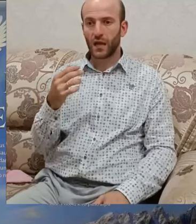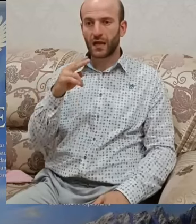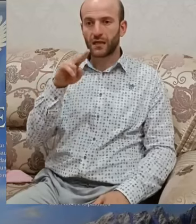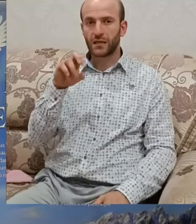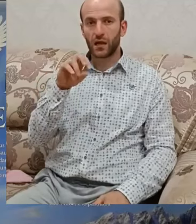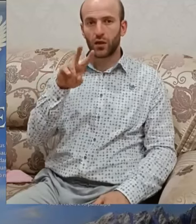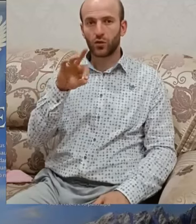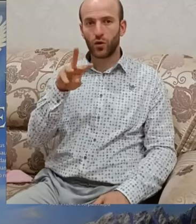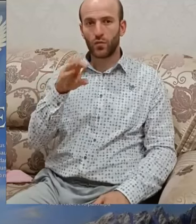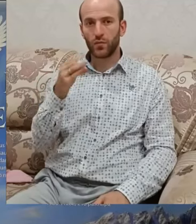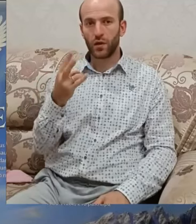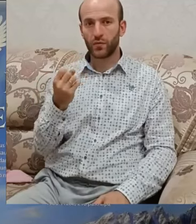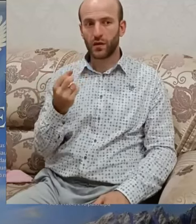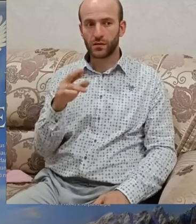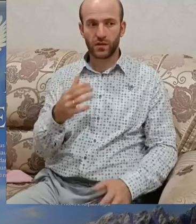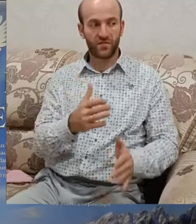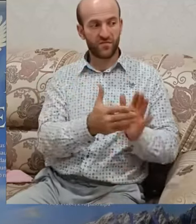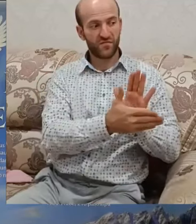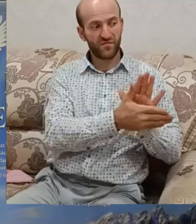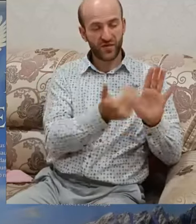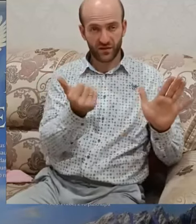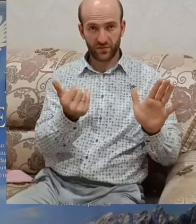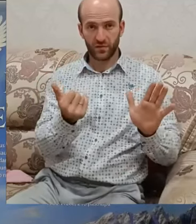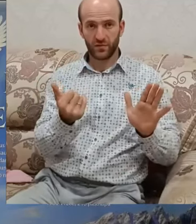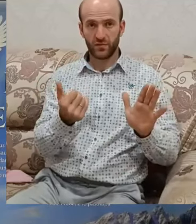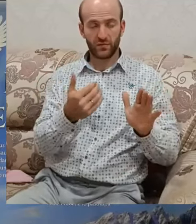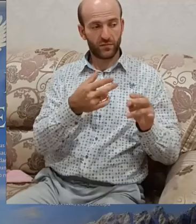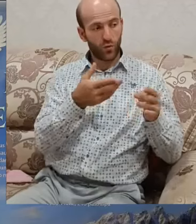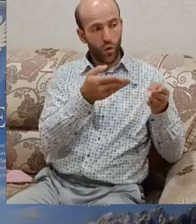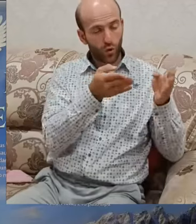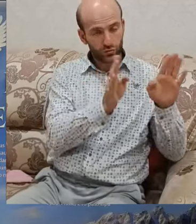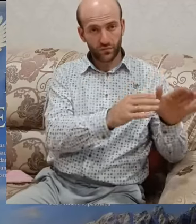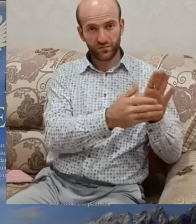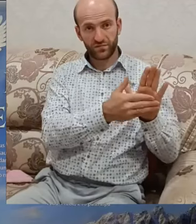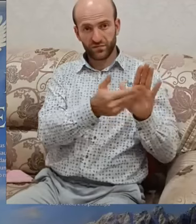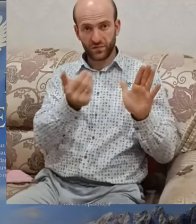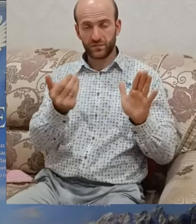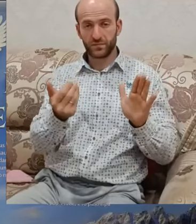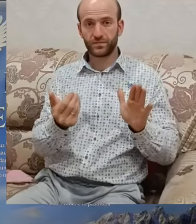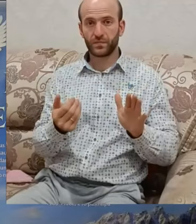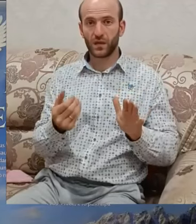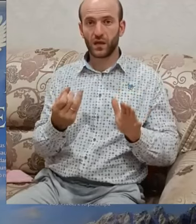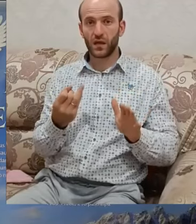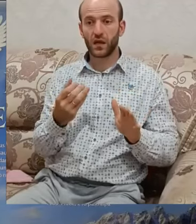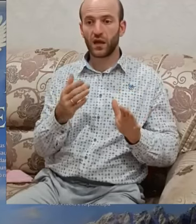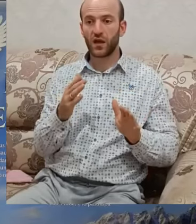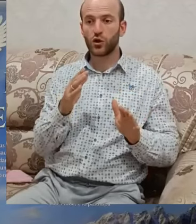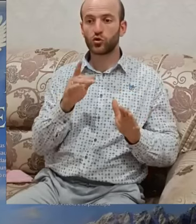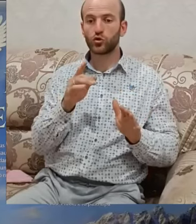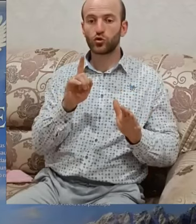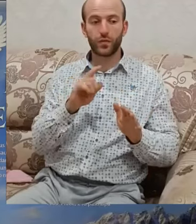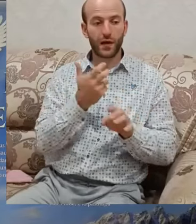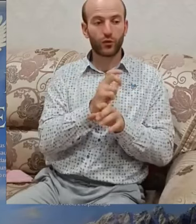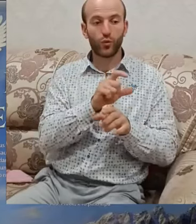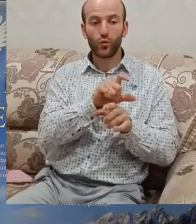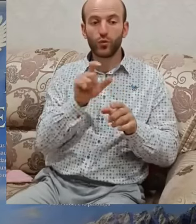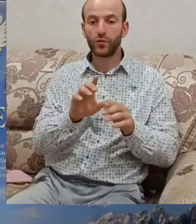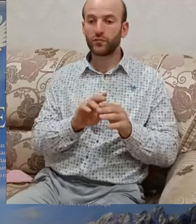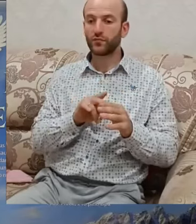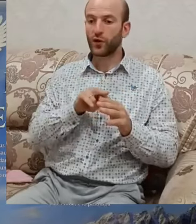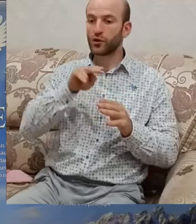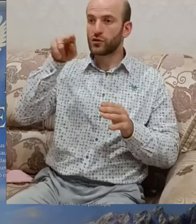была вызвана из тех больших деноминаций. И Jėzaus Kristaus akivaizda. В присутствии Иисуса Христа.